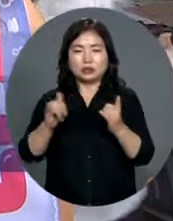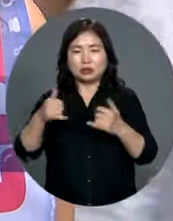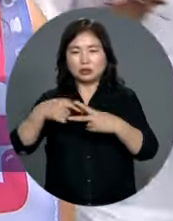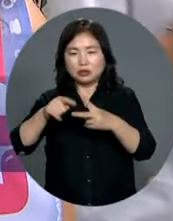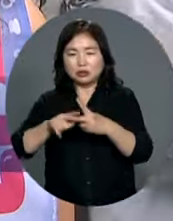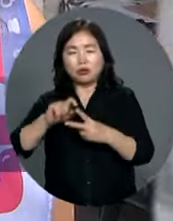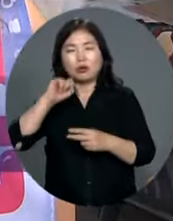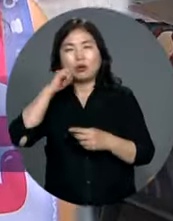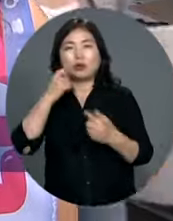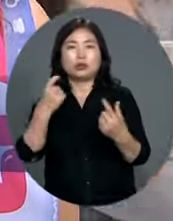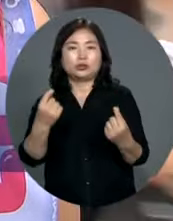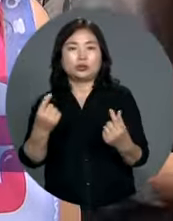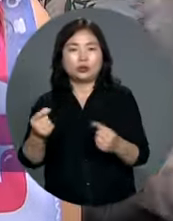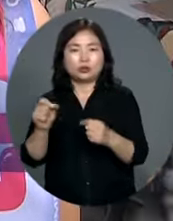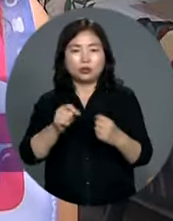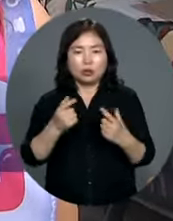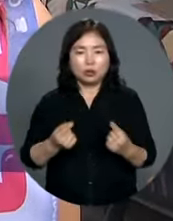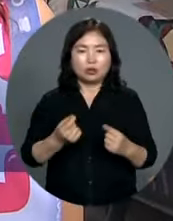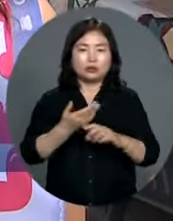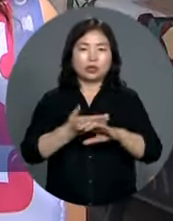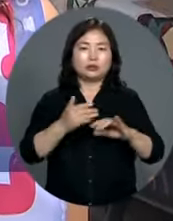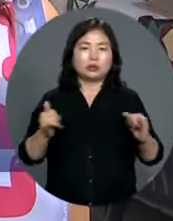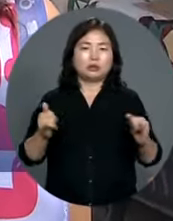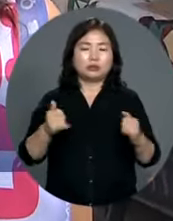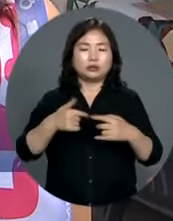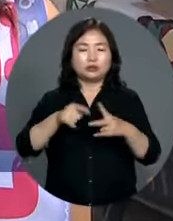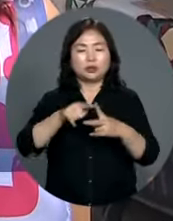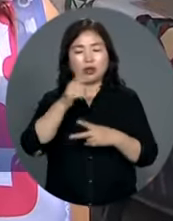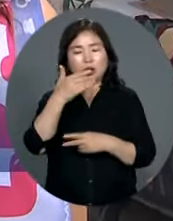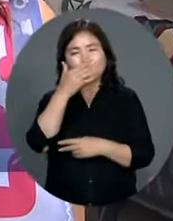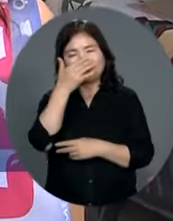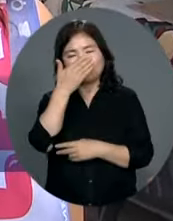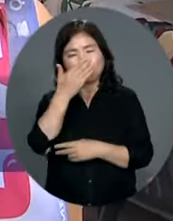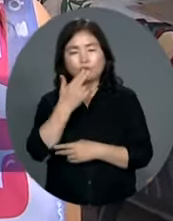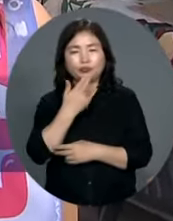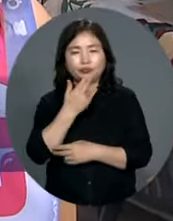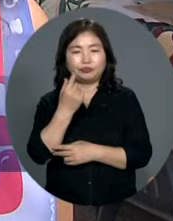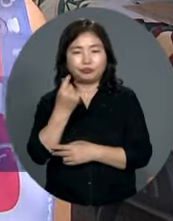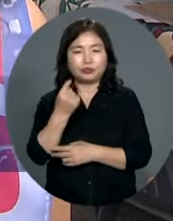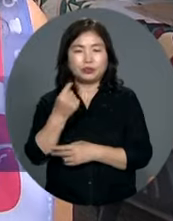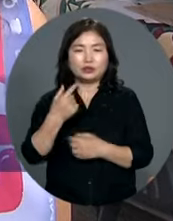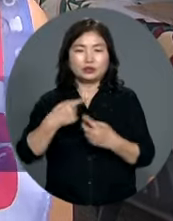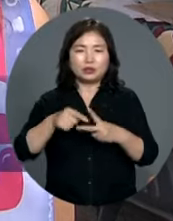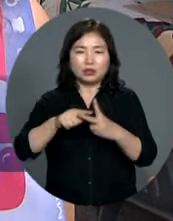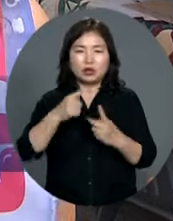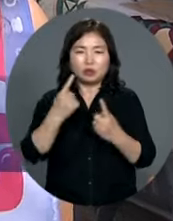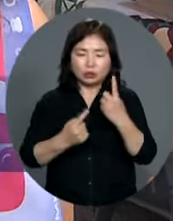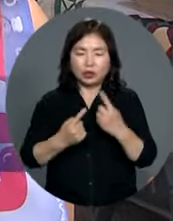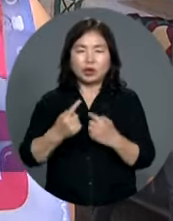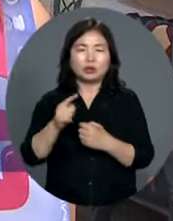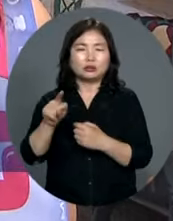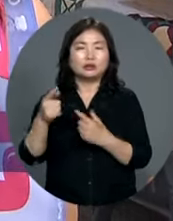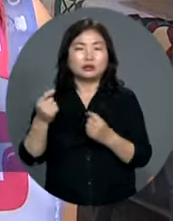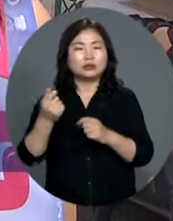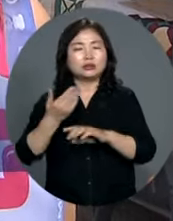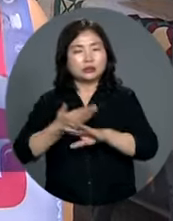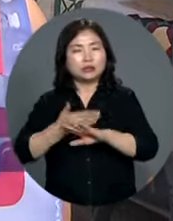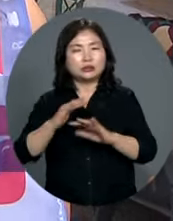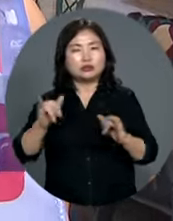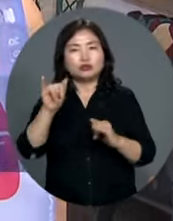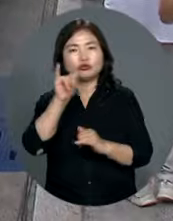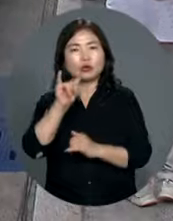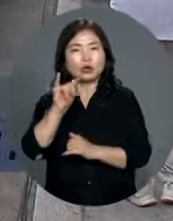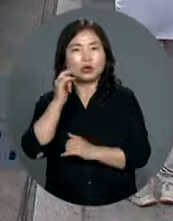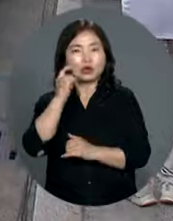것도 어렵듯이 다른 사람이니까 이해할 수가 없다고 저는 생각이 돼요. 그러니까 이해를 하기보다는 그냥 저런 사람도